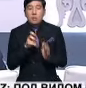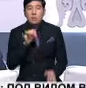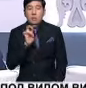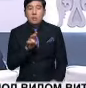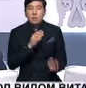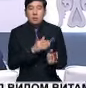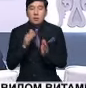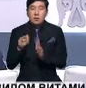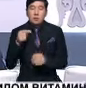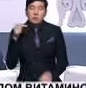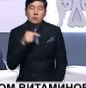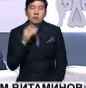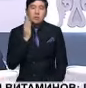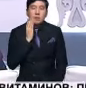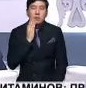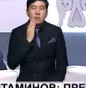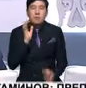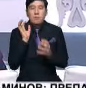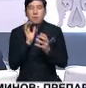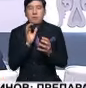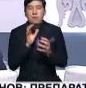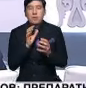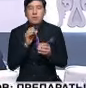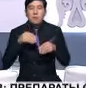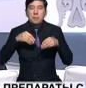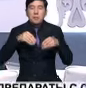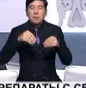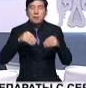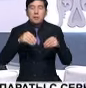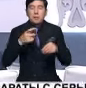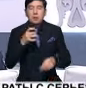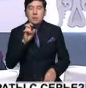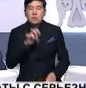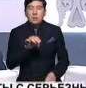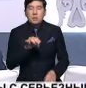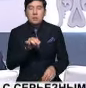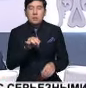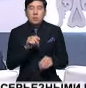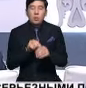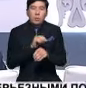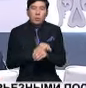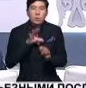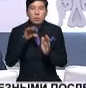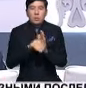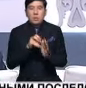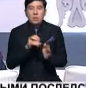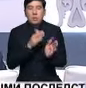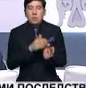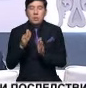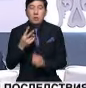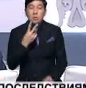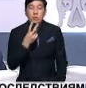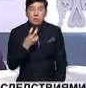порядка более тысячи единиц вагонов. Песка 104 тысячи кубических метров, эквивалент порядка